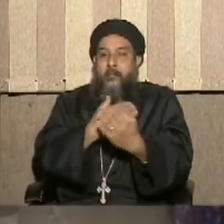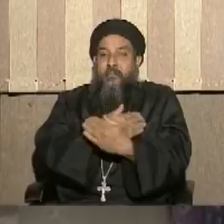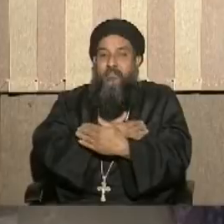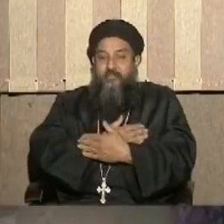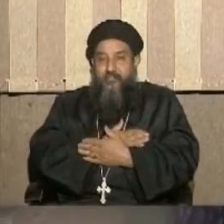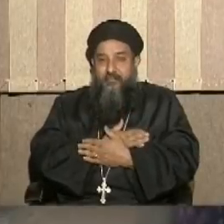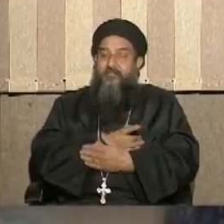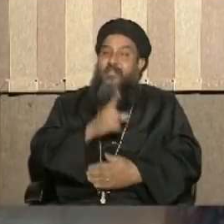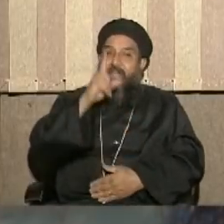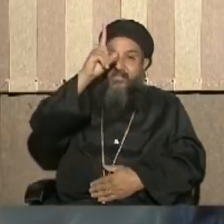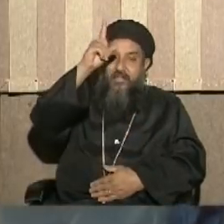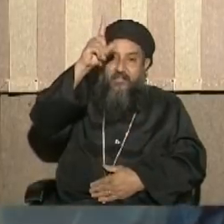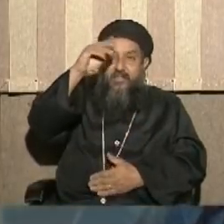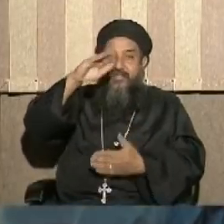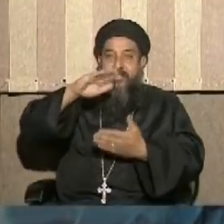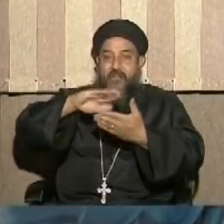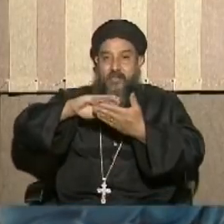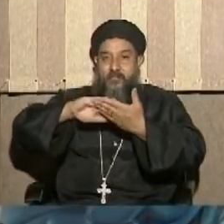معايا والرب